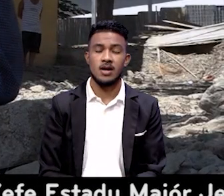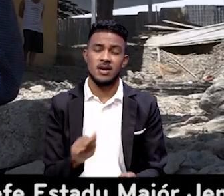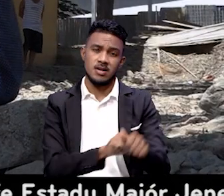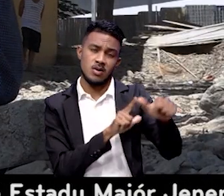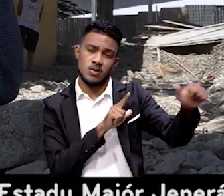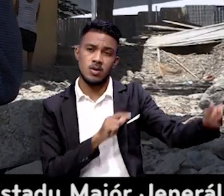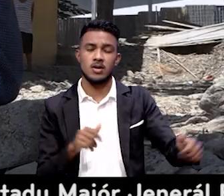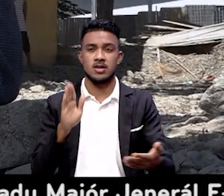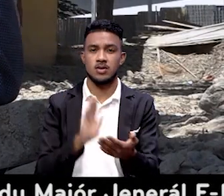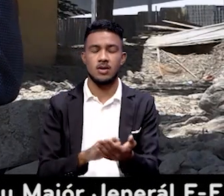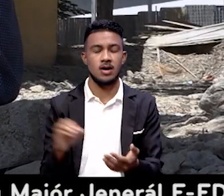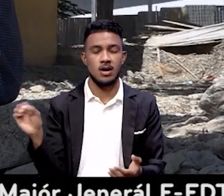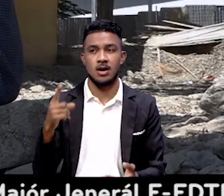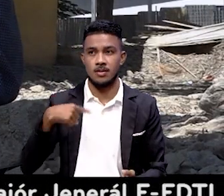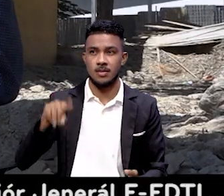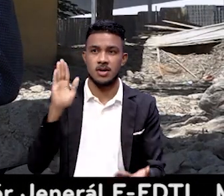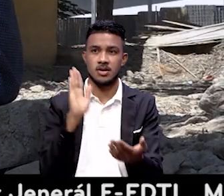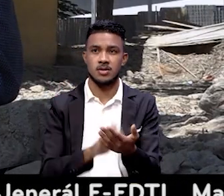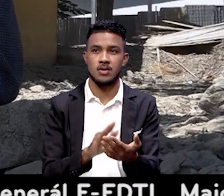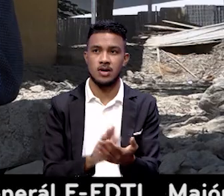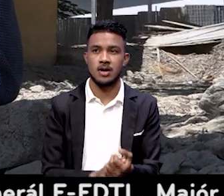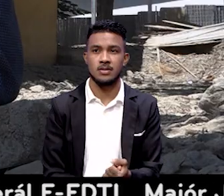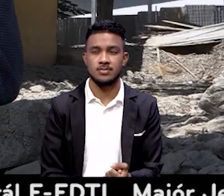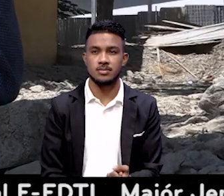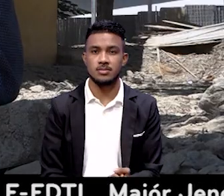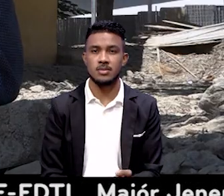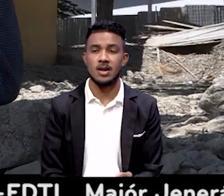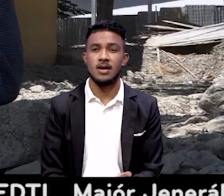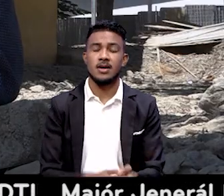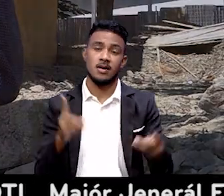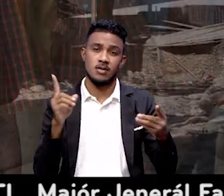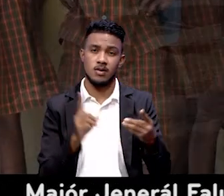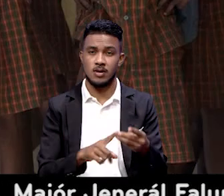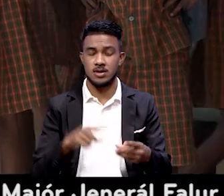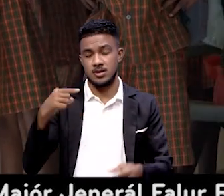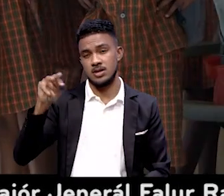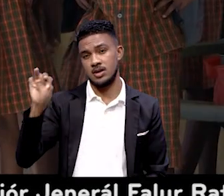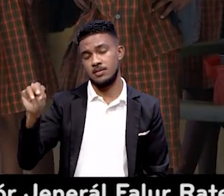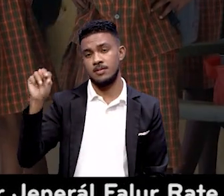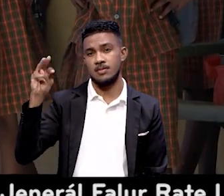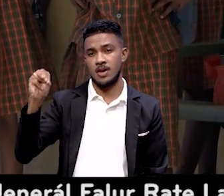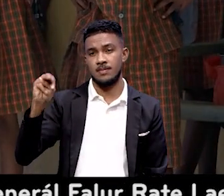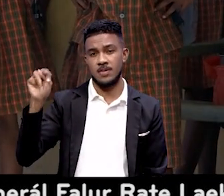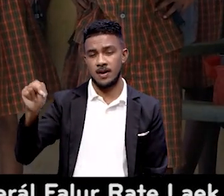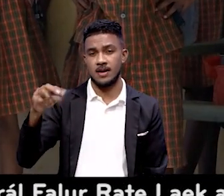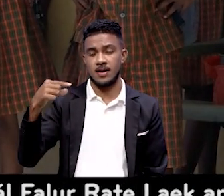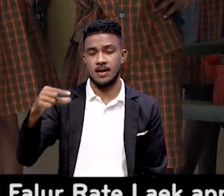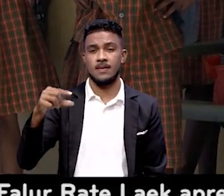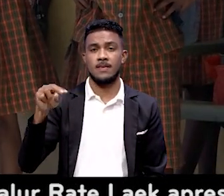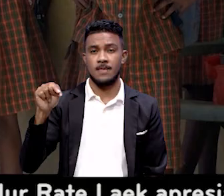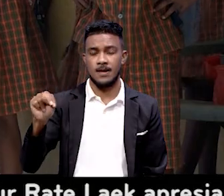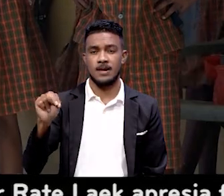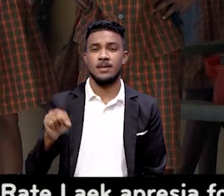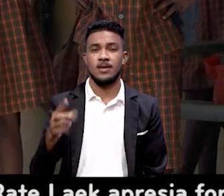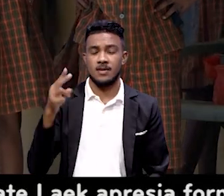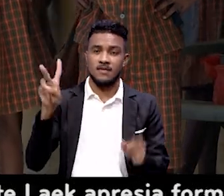eskola. Ia lorong ekipa jemen visita Angelino ni eskola, ni la tama klase. Dala rumah ni la ba eskola,